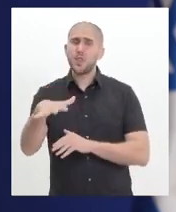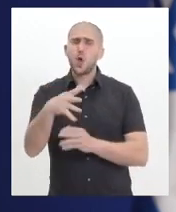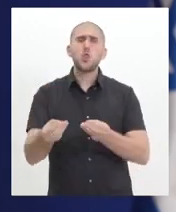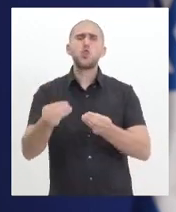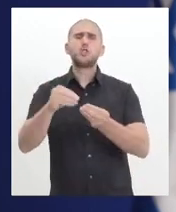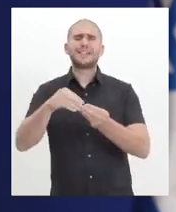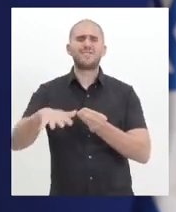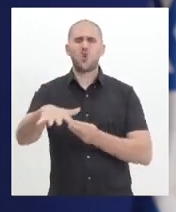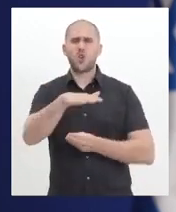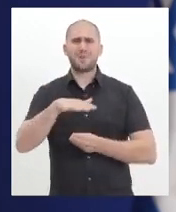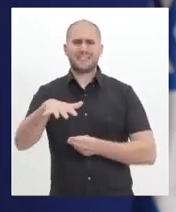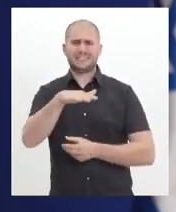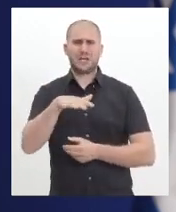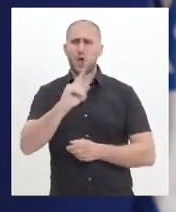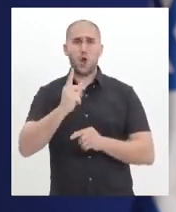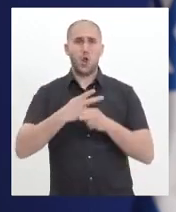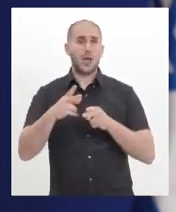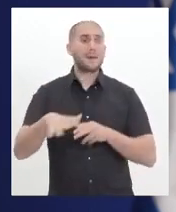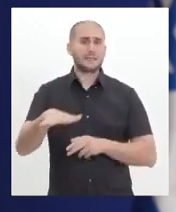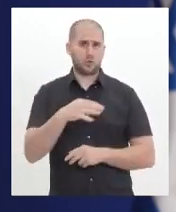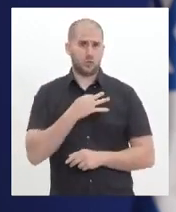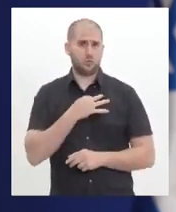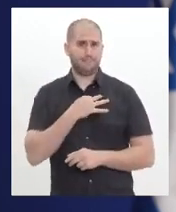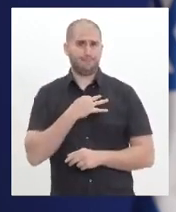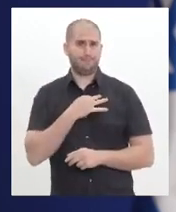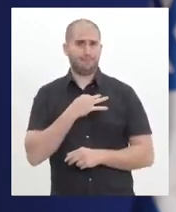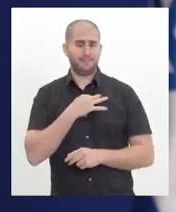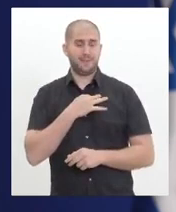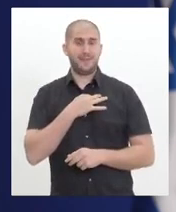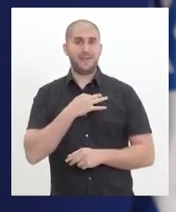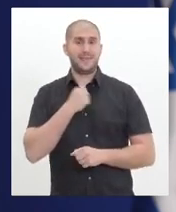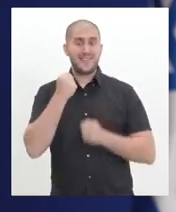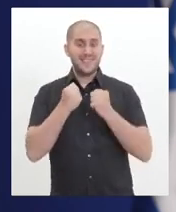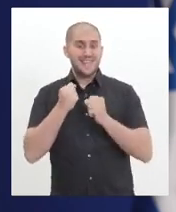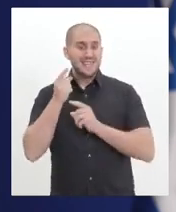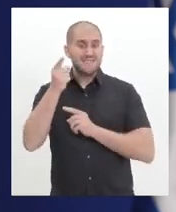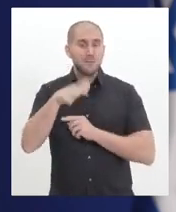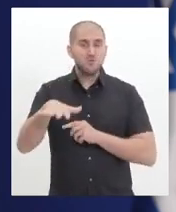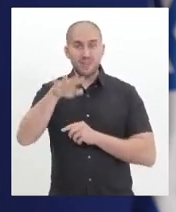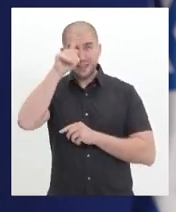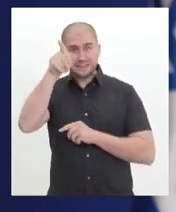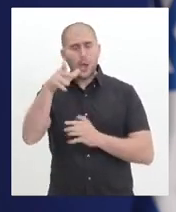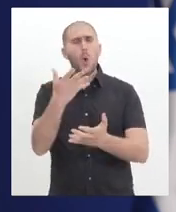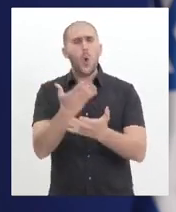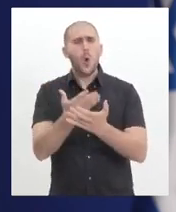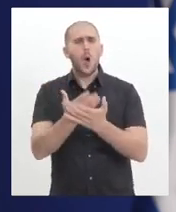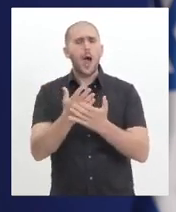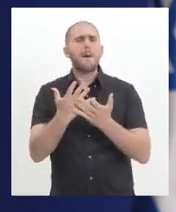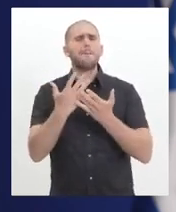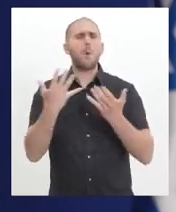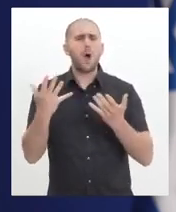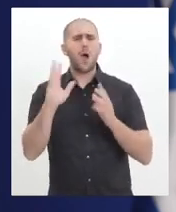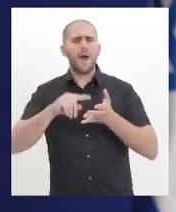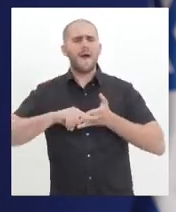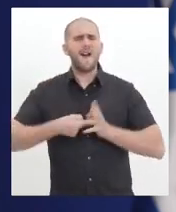נוספות באזור ולא רק באזור תקיפה משטח איראן תהווה הוכחה ברורה על